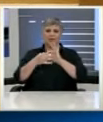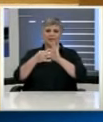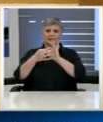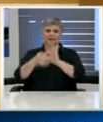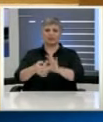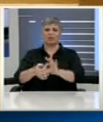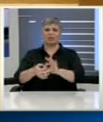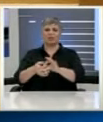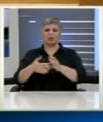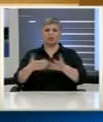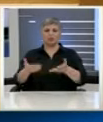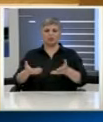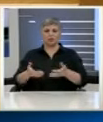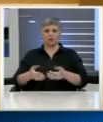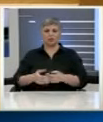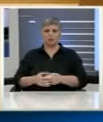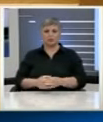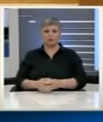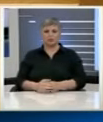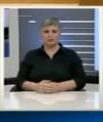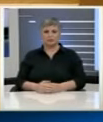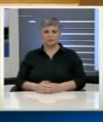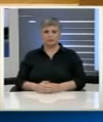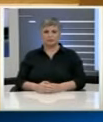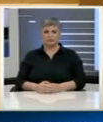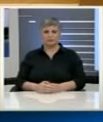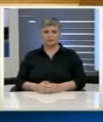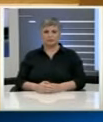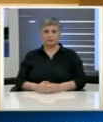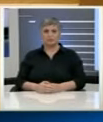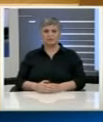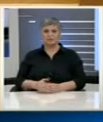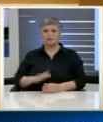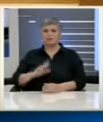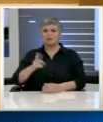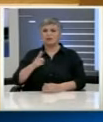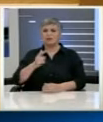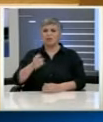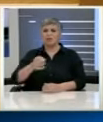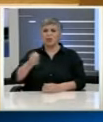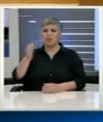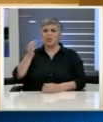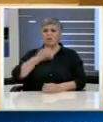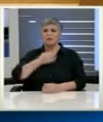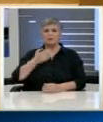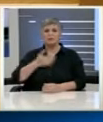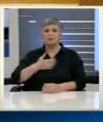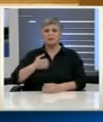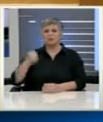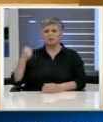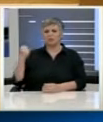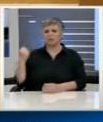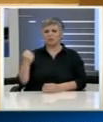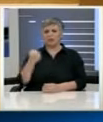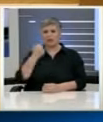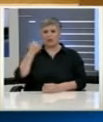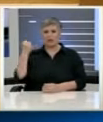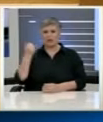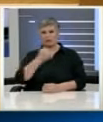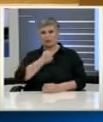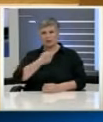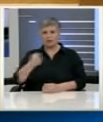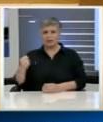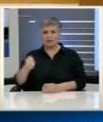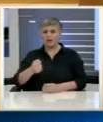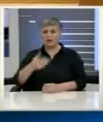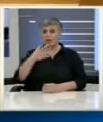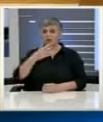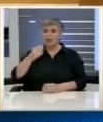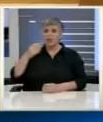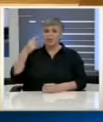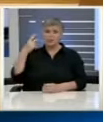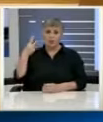μαζευτείτε λίγο θα μου μιλήσετε εμένα για ακροδεξιά δεν ντρέπεστε λίγο δεν ντρέπεστε